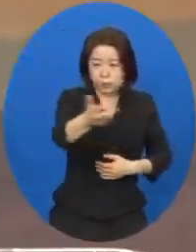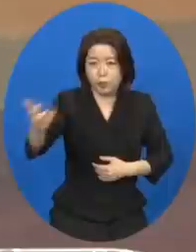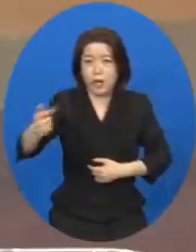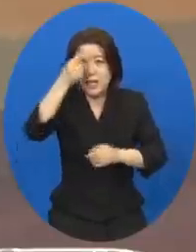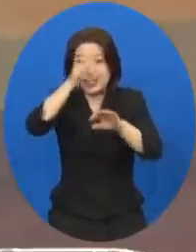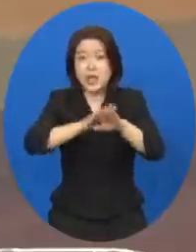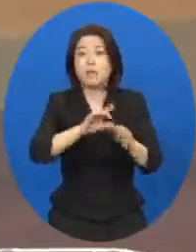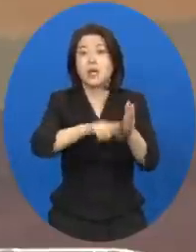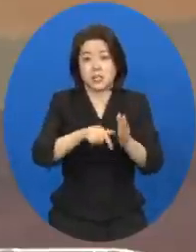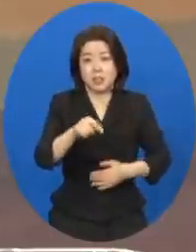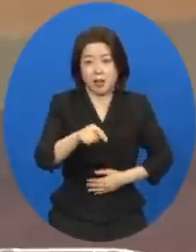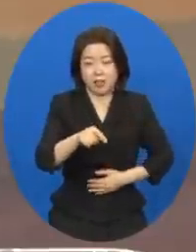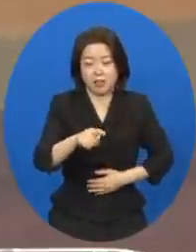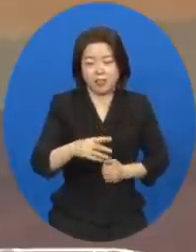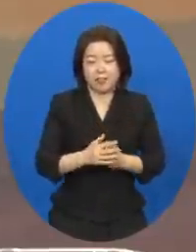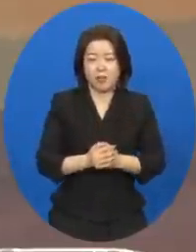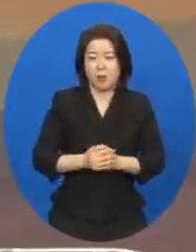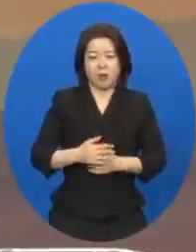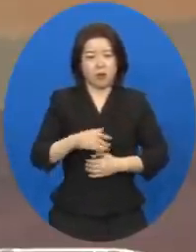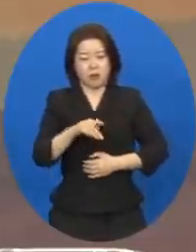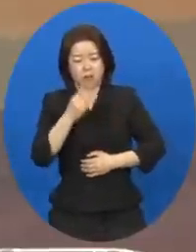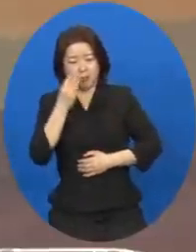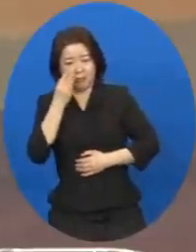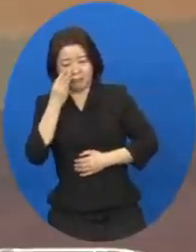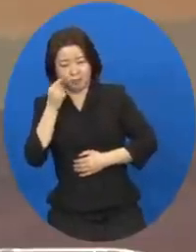있더라고요. 참 적응이 잘 안 되더라고요. 네.